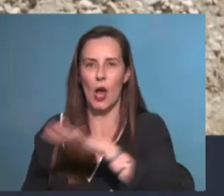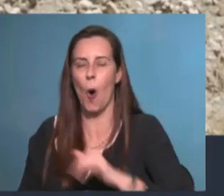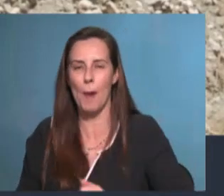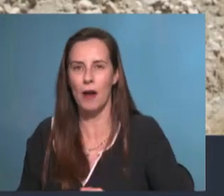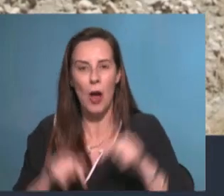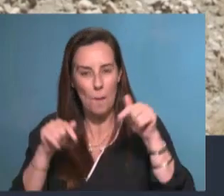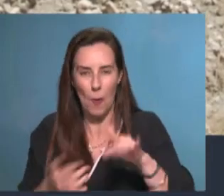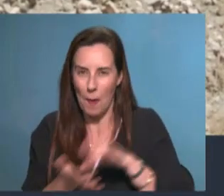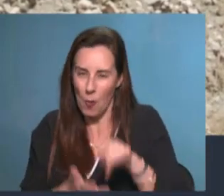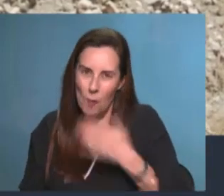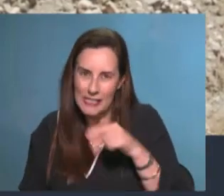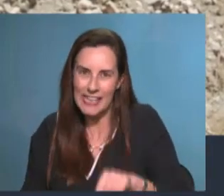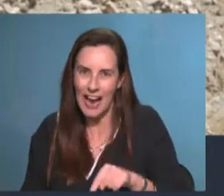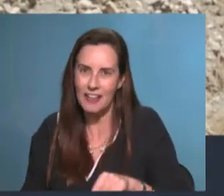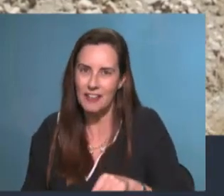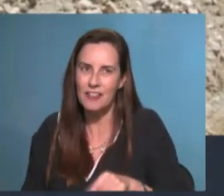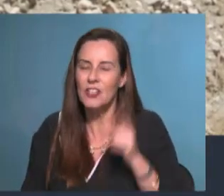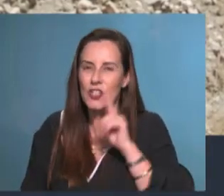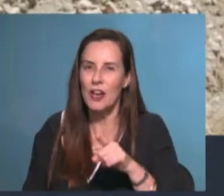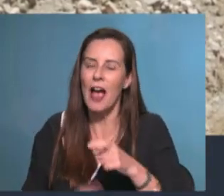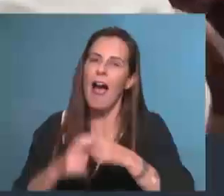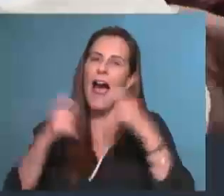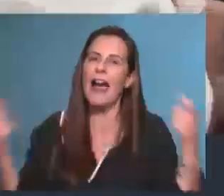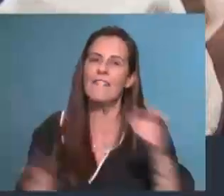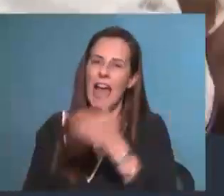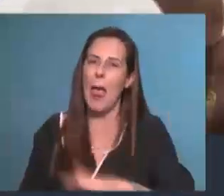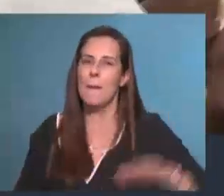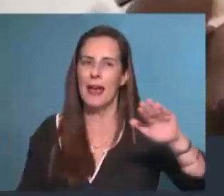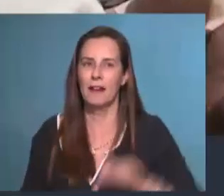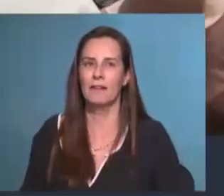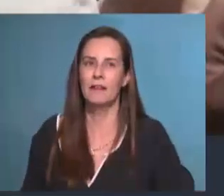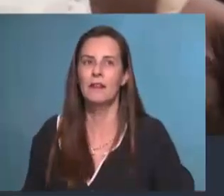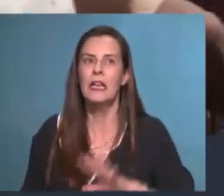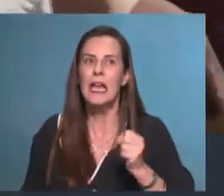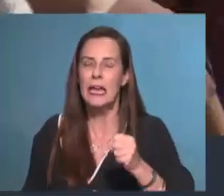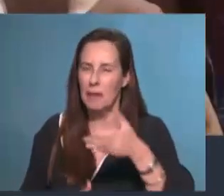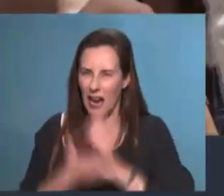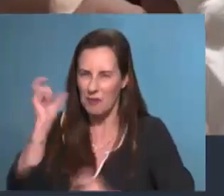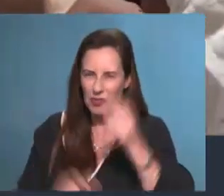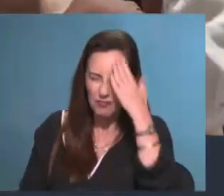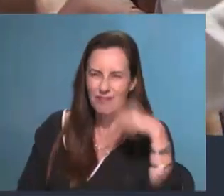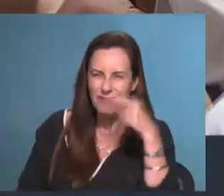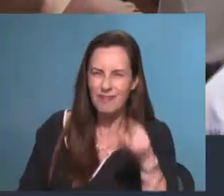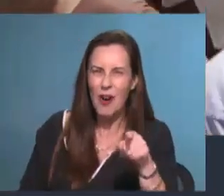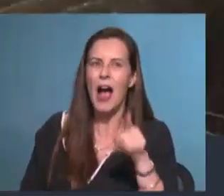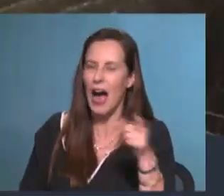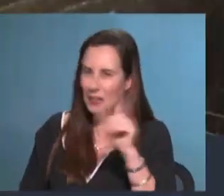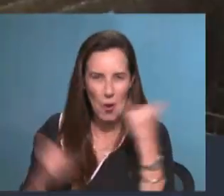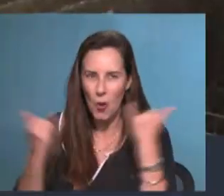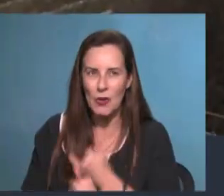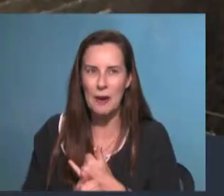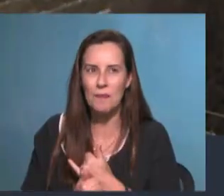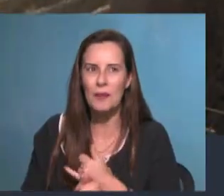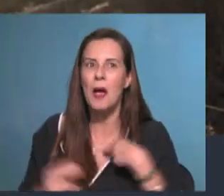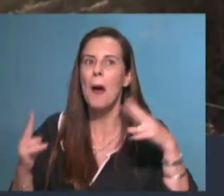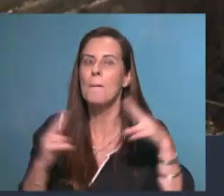כאן בפינה הקטנה אצלנו, זה כונה רכבת העמק. ואם חלק מהפרצופים נראה לכם מוכר, אז אתם לא טועים.